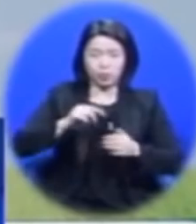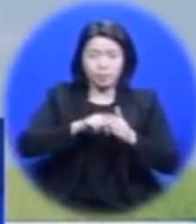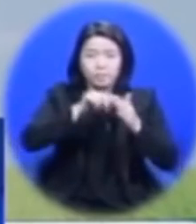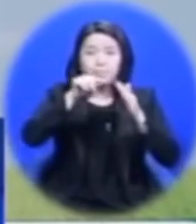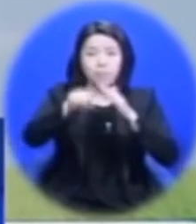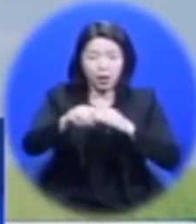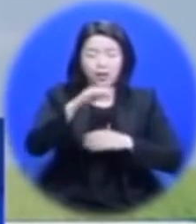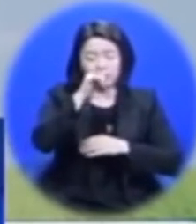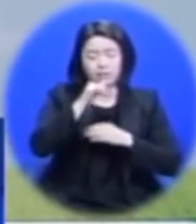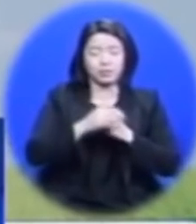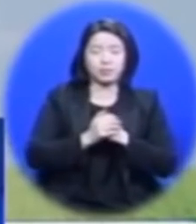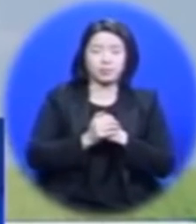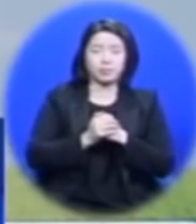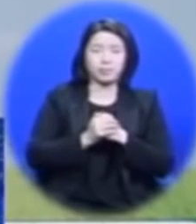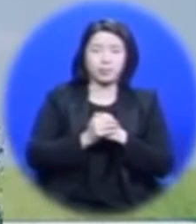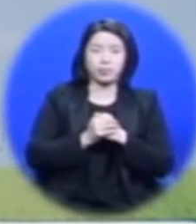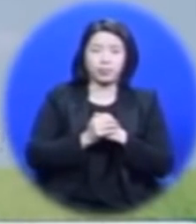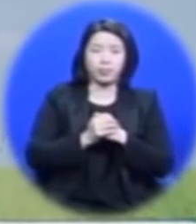뛰어들었습니다.